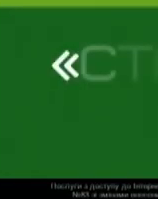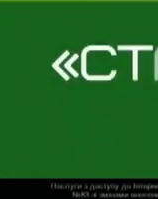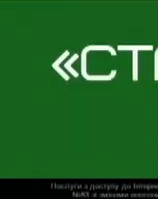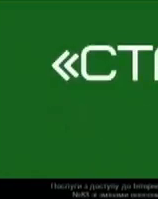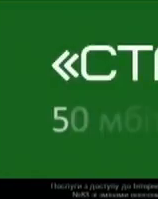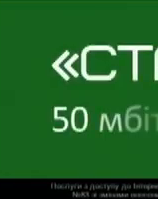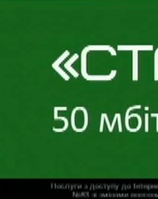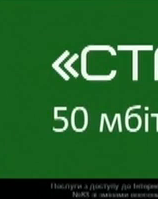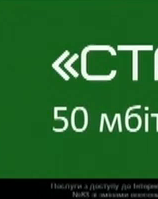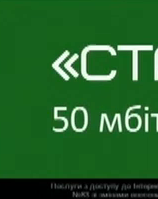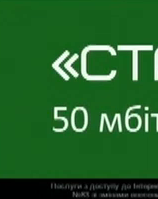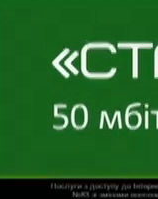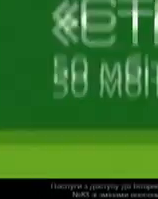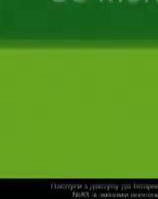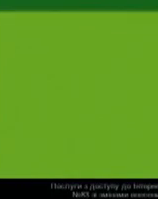Дякую.